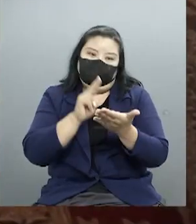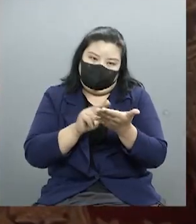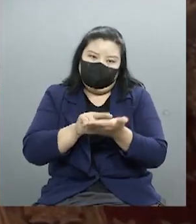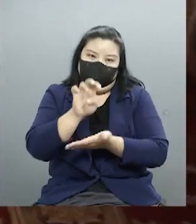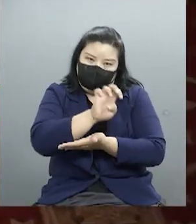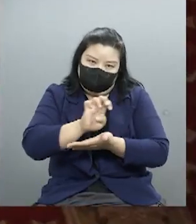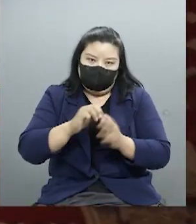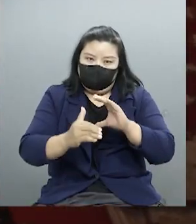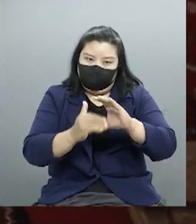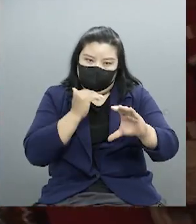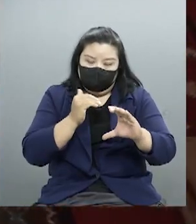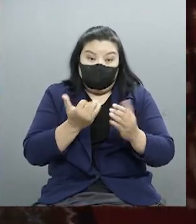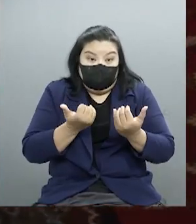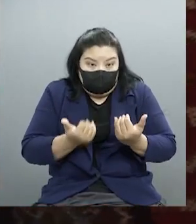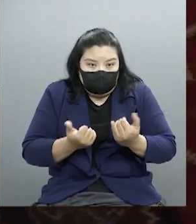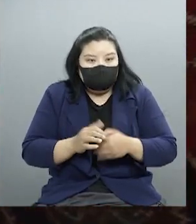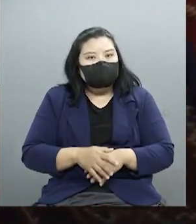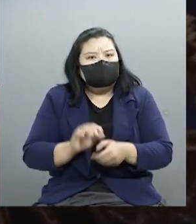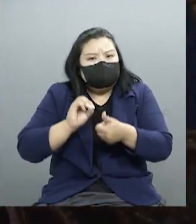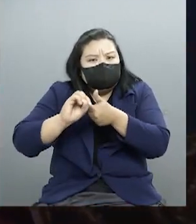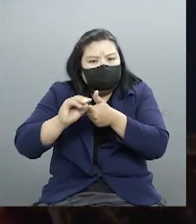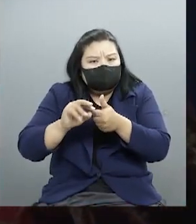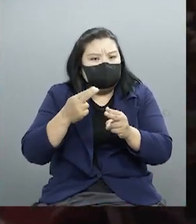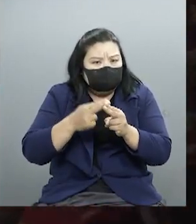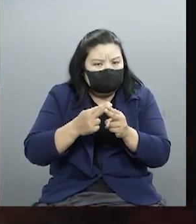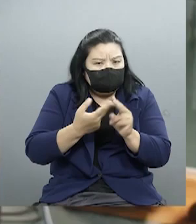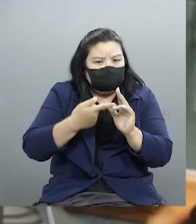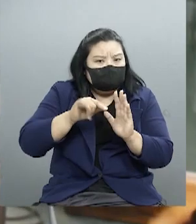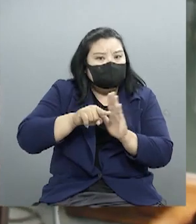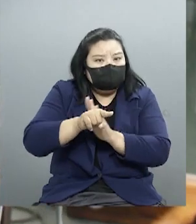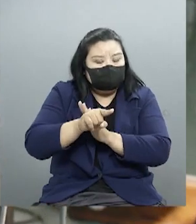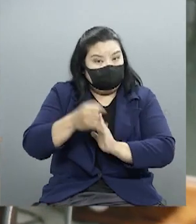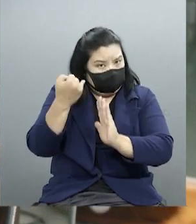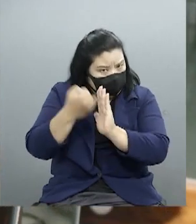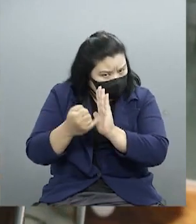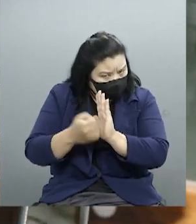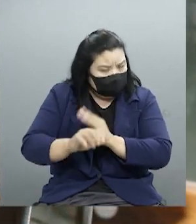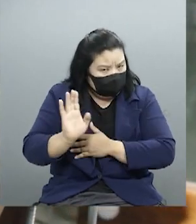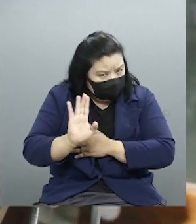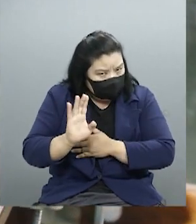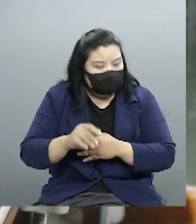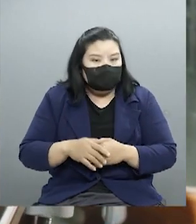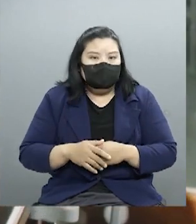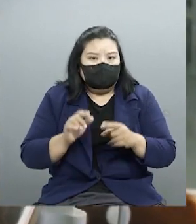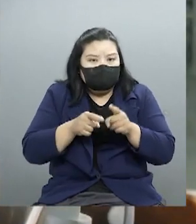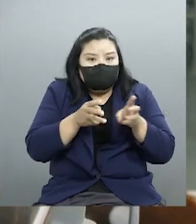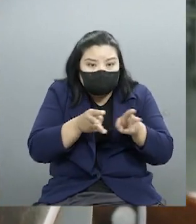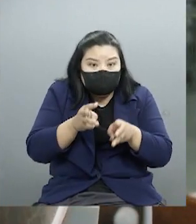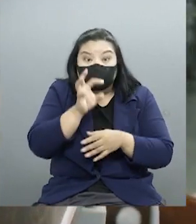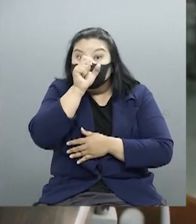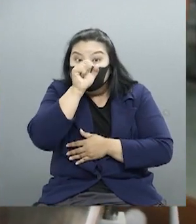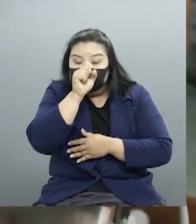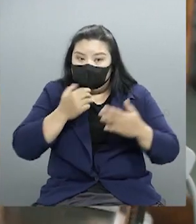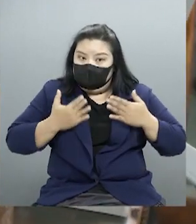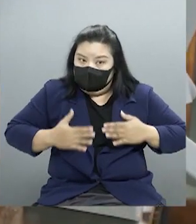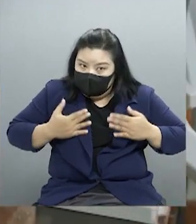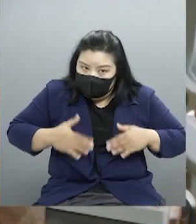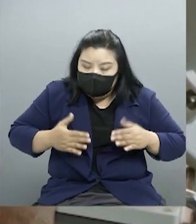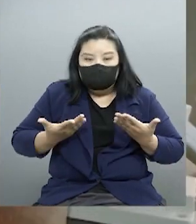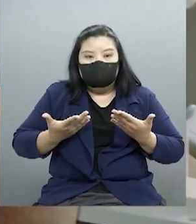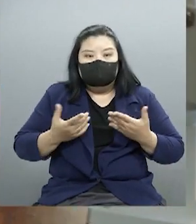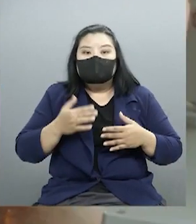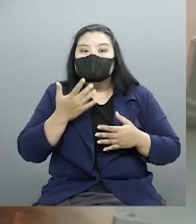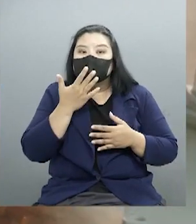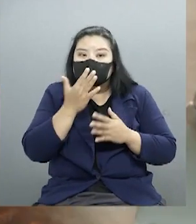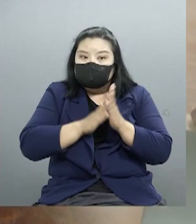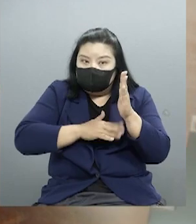ลเข้ามาบอกว่ารายการให้ข้อมูลเกี่ยวกับผ้าแชมเบรและผ้าผสมไม่ถูกต้องส่วนวิธีการทดสอบคุณสมบัติผ้าไม่ว่าจะเป็นเ